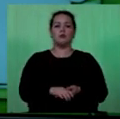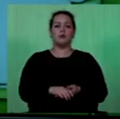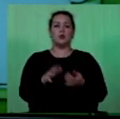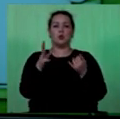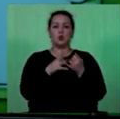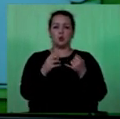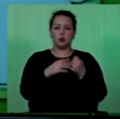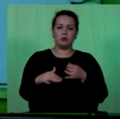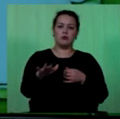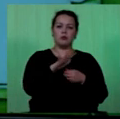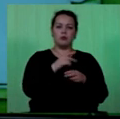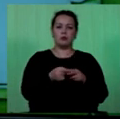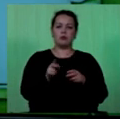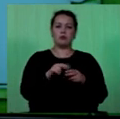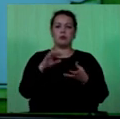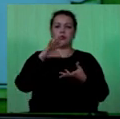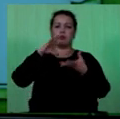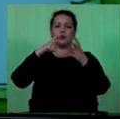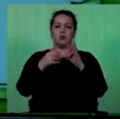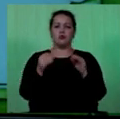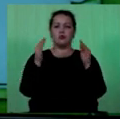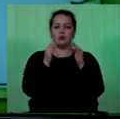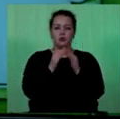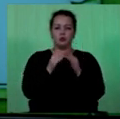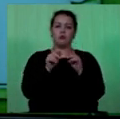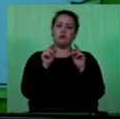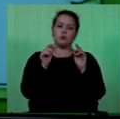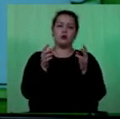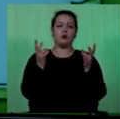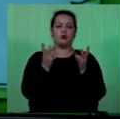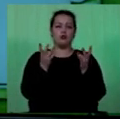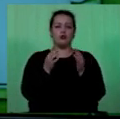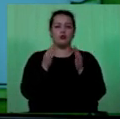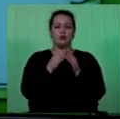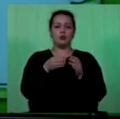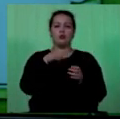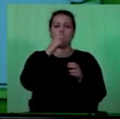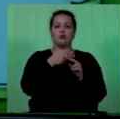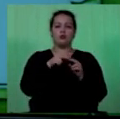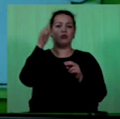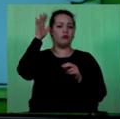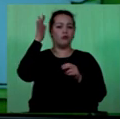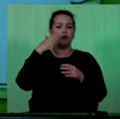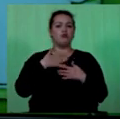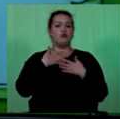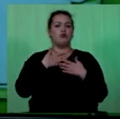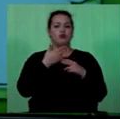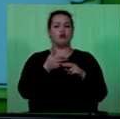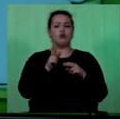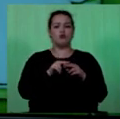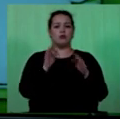Земля – наш общий дом. Нам здесь жить, пить эту воду, дышать этим